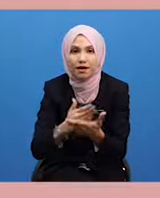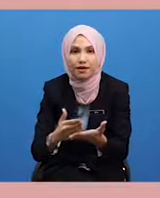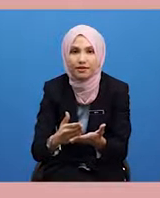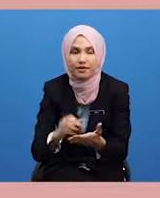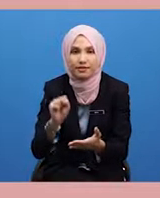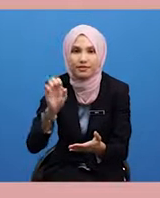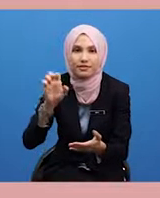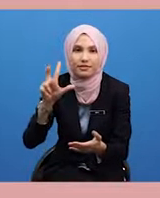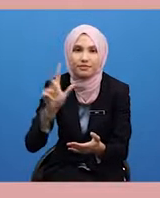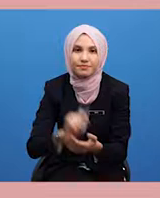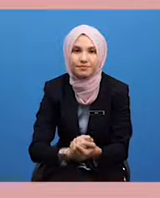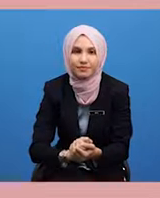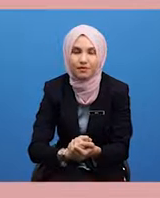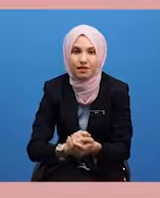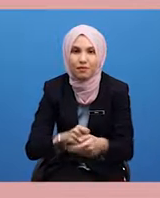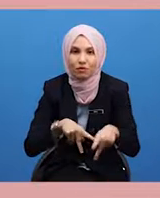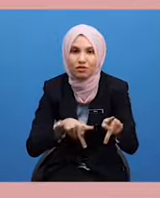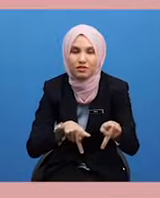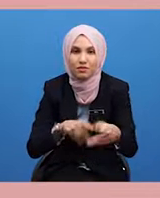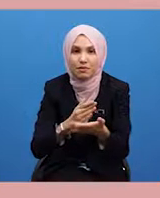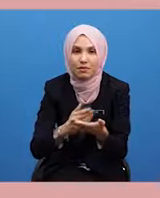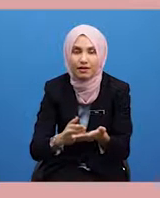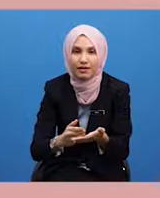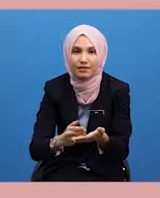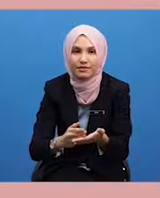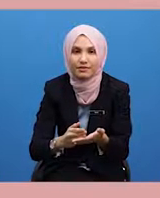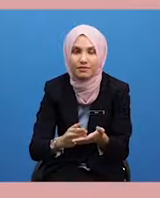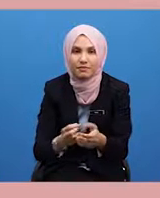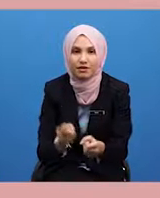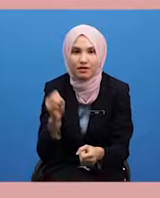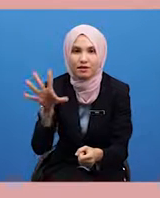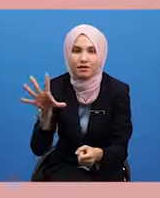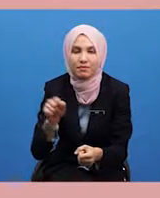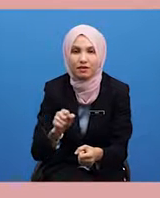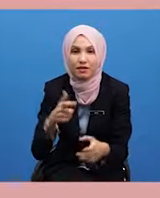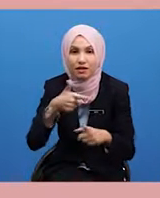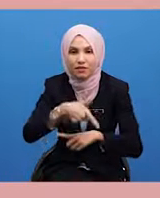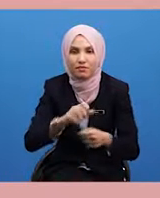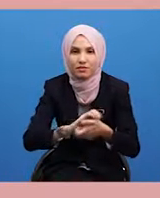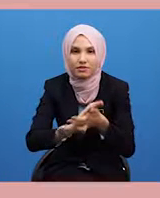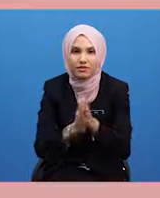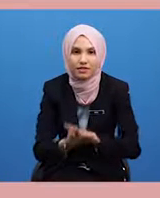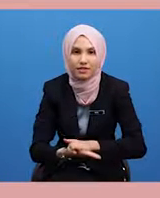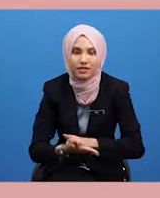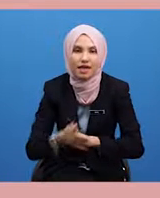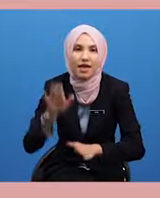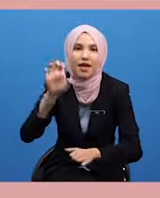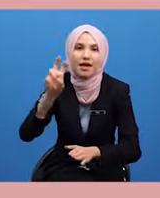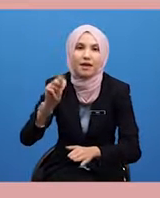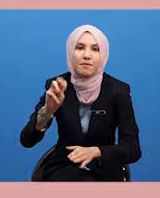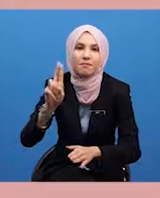sel. Proses pembahagian sel berkembang lalu menjadi embrio tumbuhan.